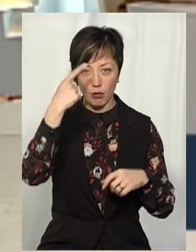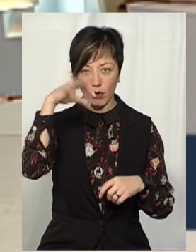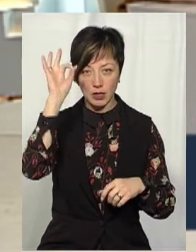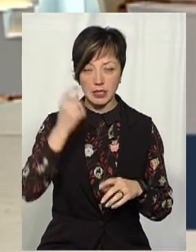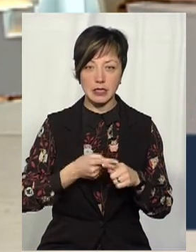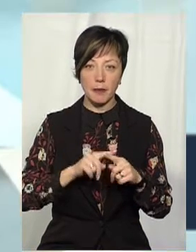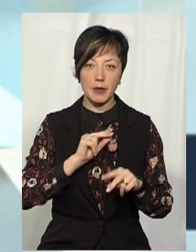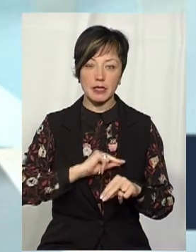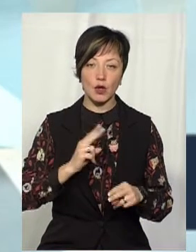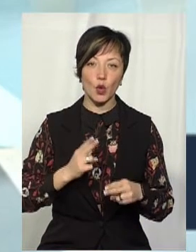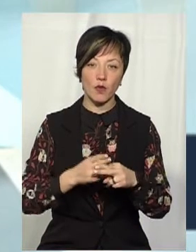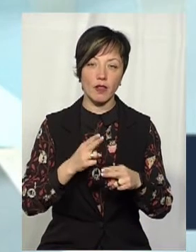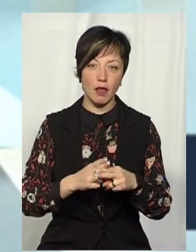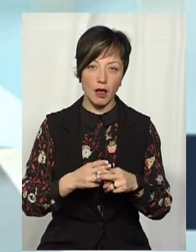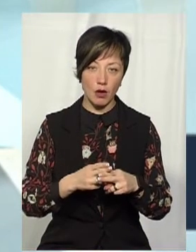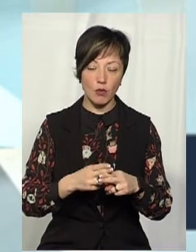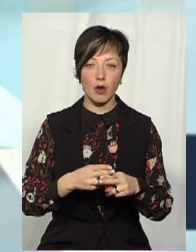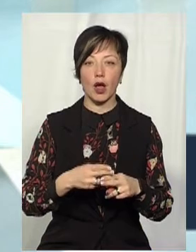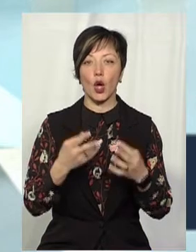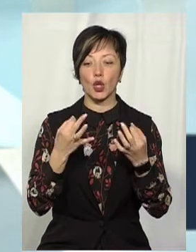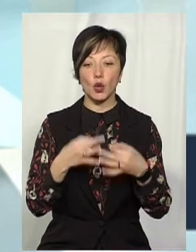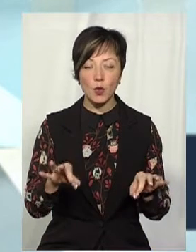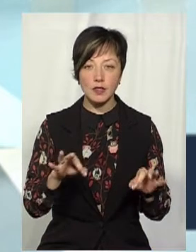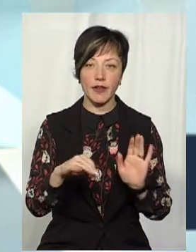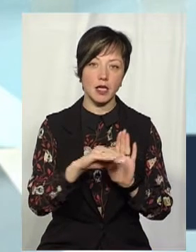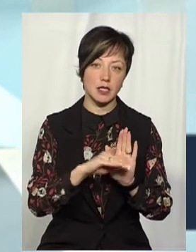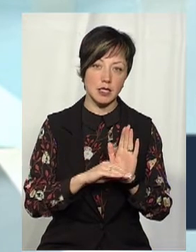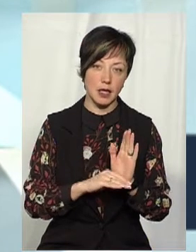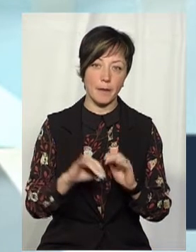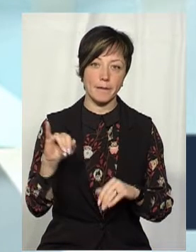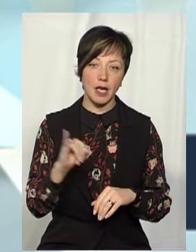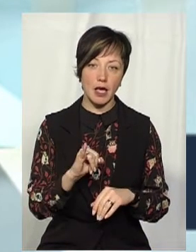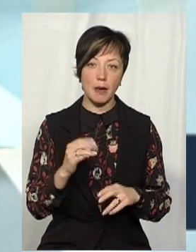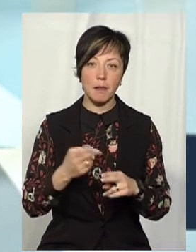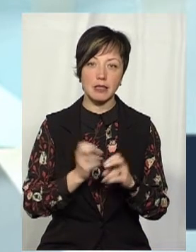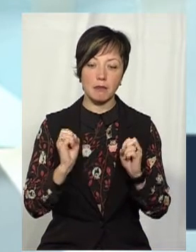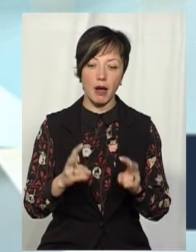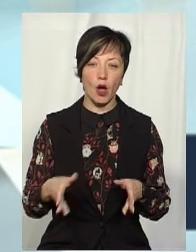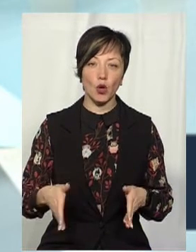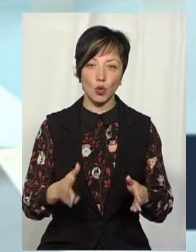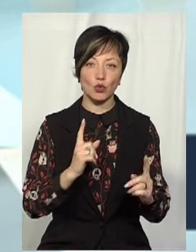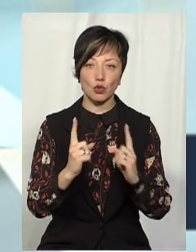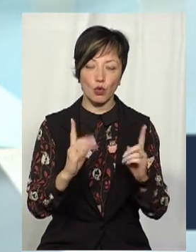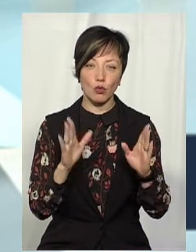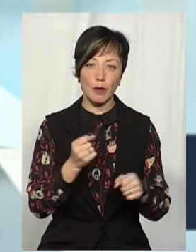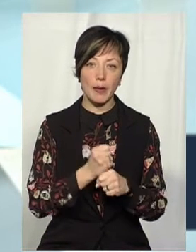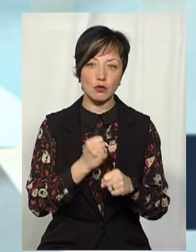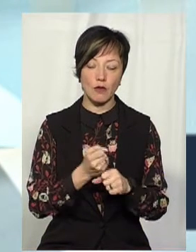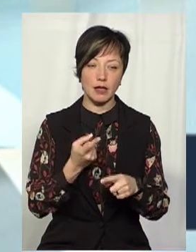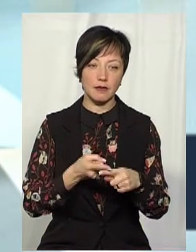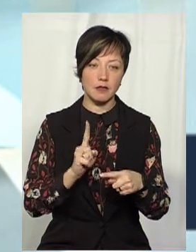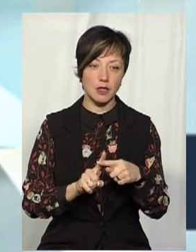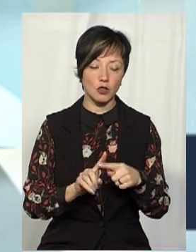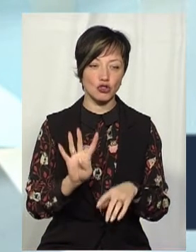це працівник ювенальної превенції, це дозвільна система і безпека дорожнього руху. Тому він буде працювати в